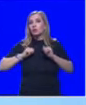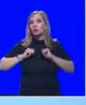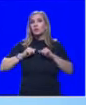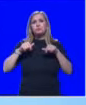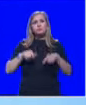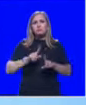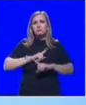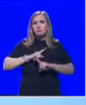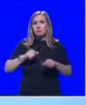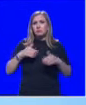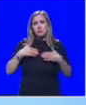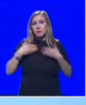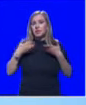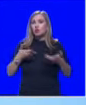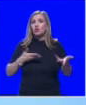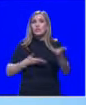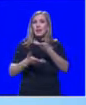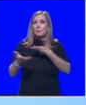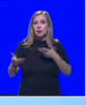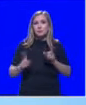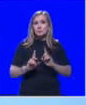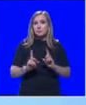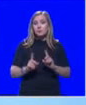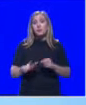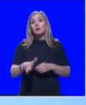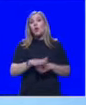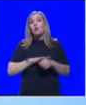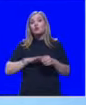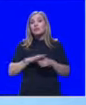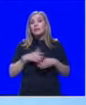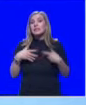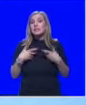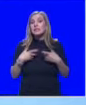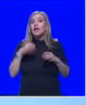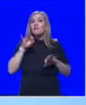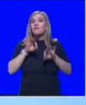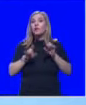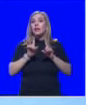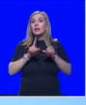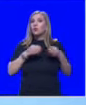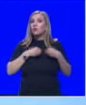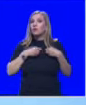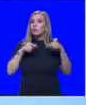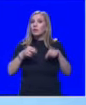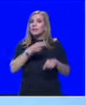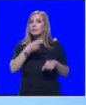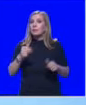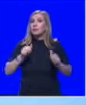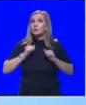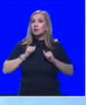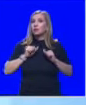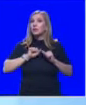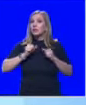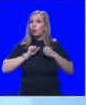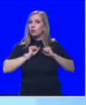бъде проведен и на този дебат. Пак казвам, основание за искане на вот на недоверие по тези теми, сигурност и